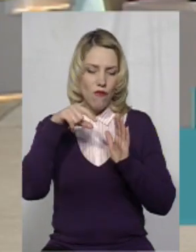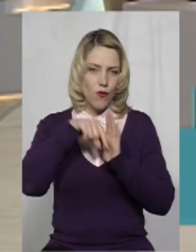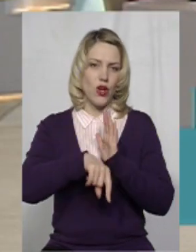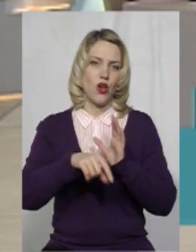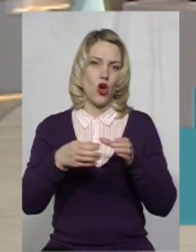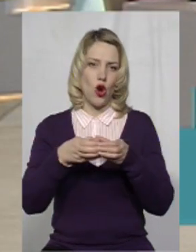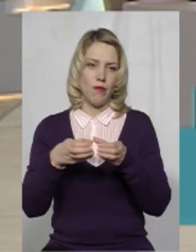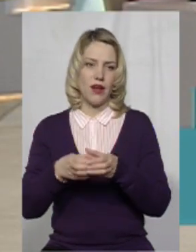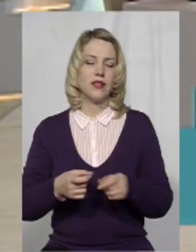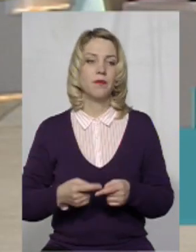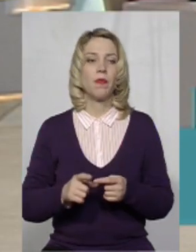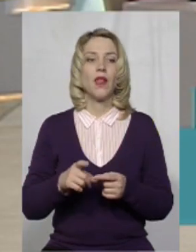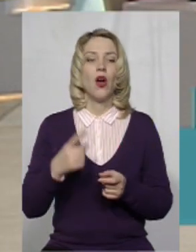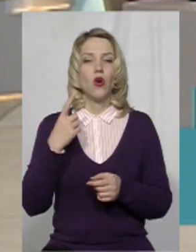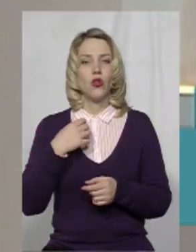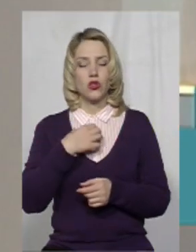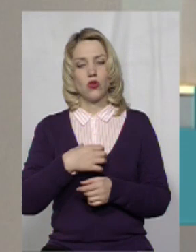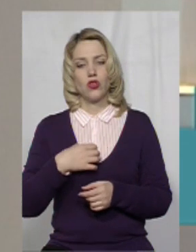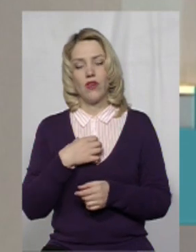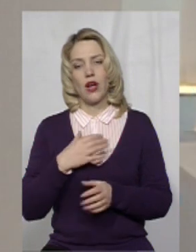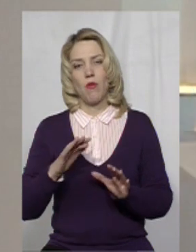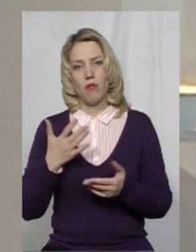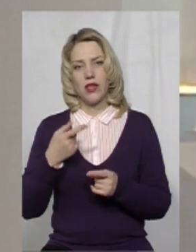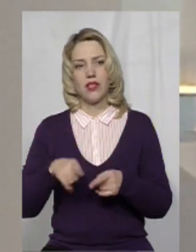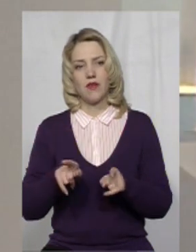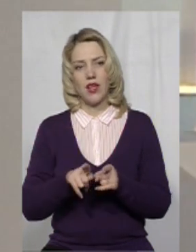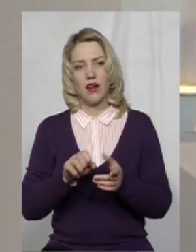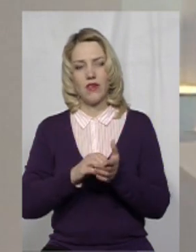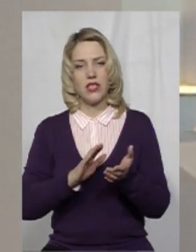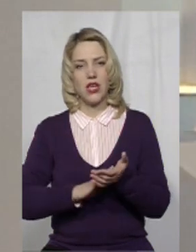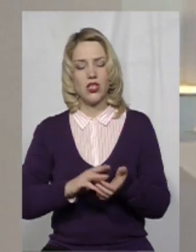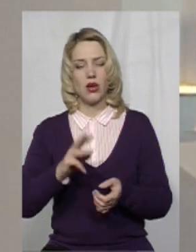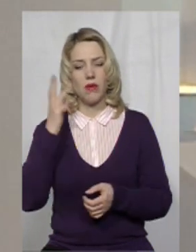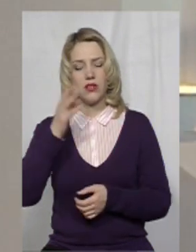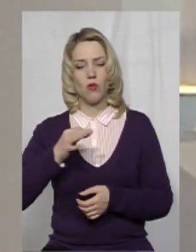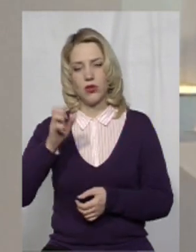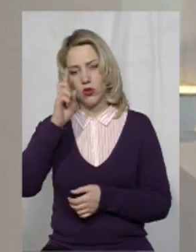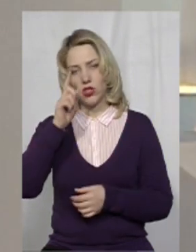Одним із ключових моментів, так визначено на сайті Хмельницької обласної державної адміністрації,